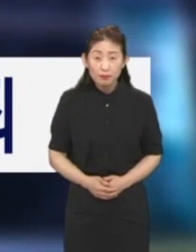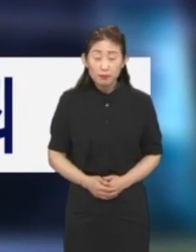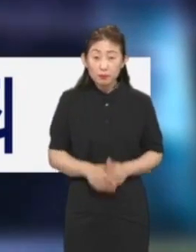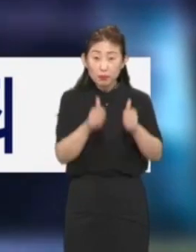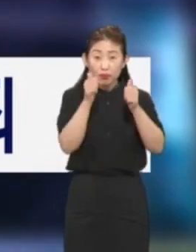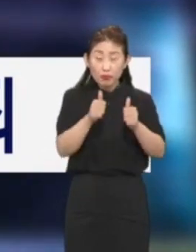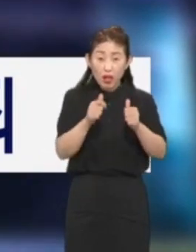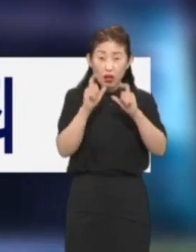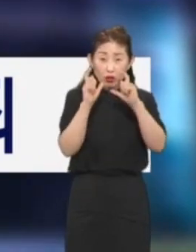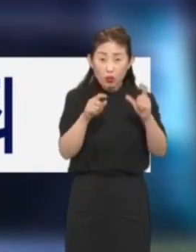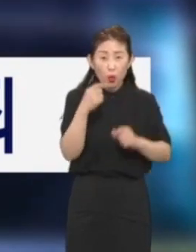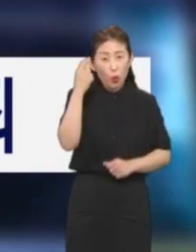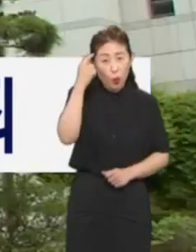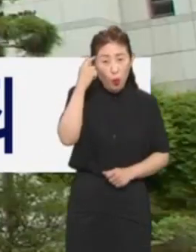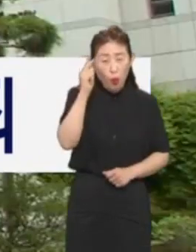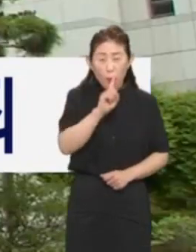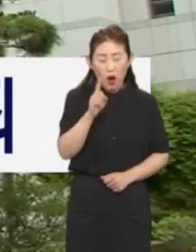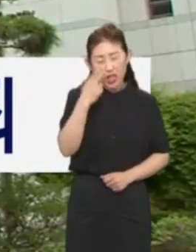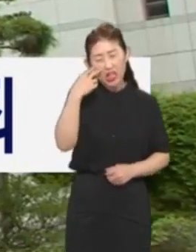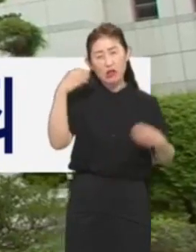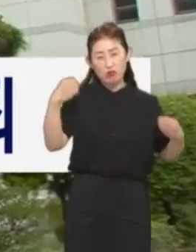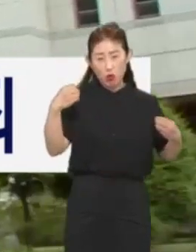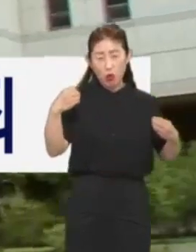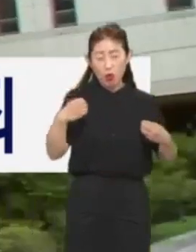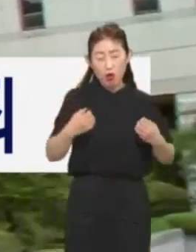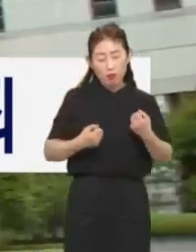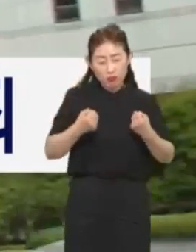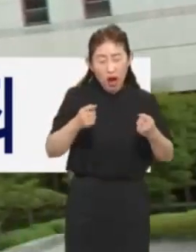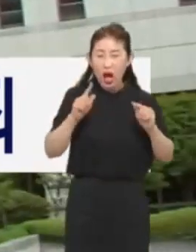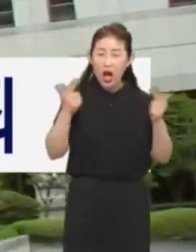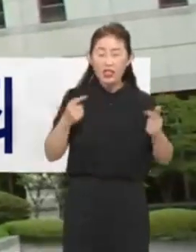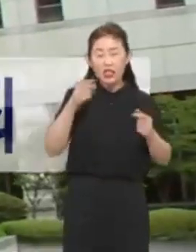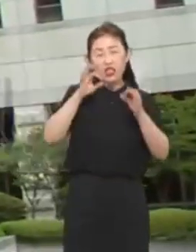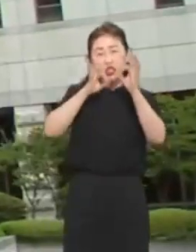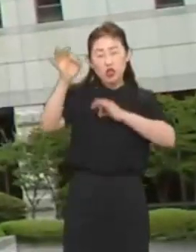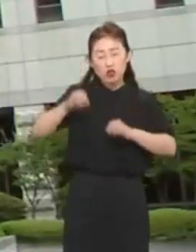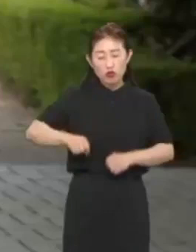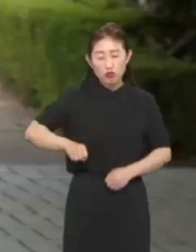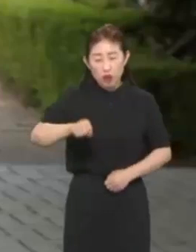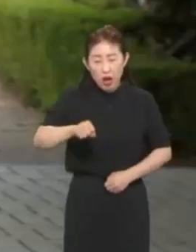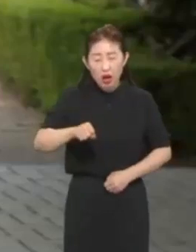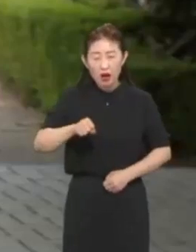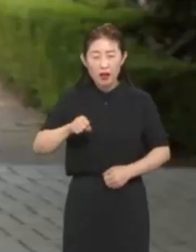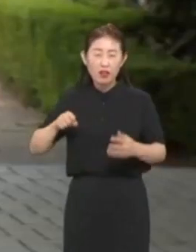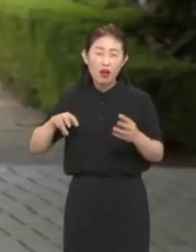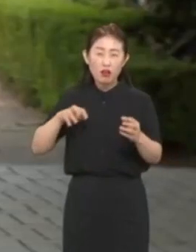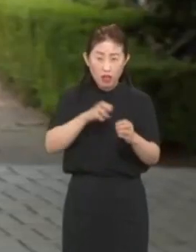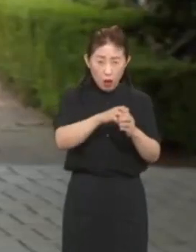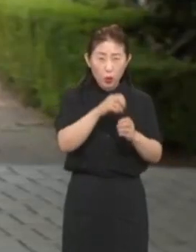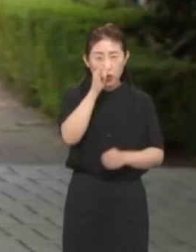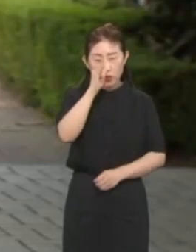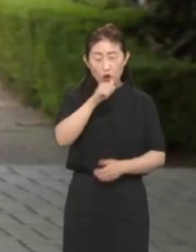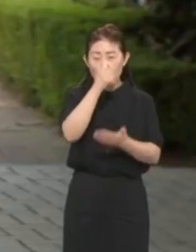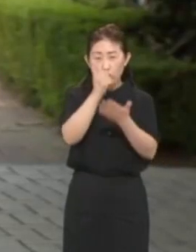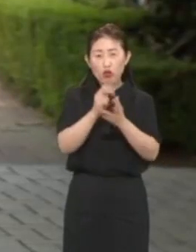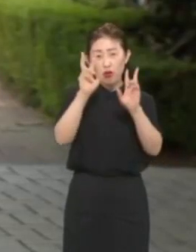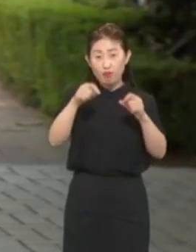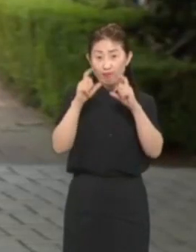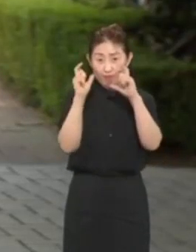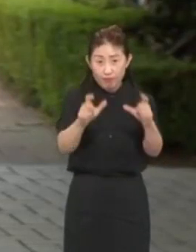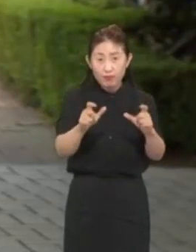장민주 판사는 a씨가 고의가 아닌 실수로 변속 장치 등을 건드려 사고가 났을 가능성이 있다며 무죄를